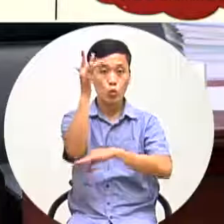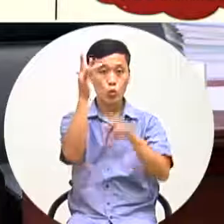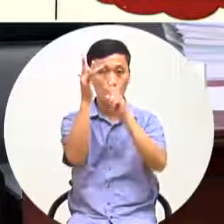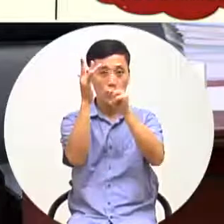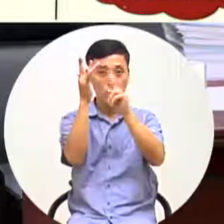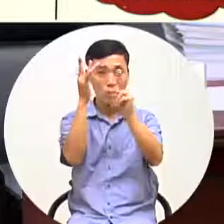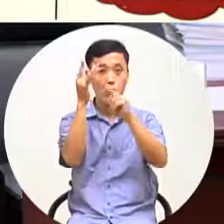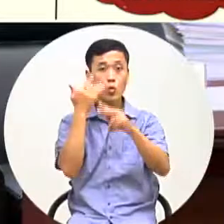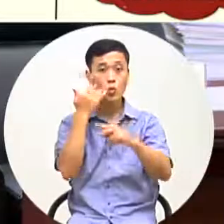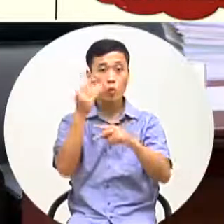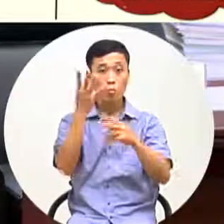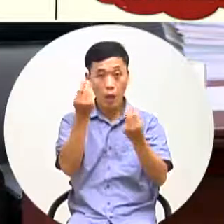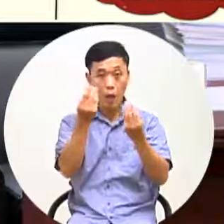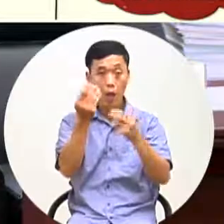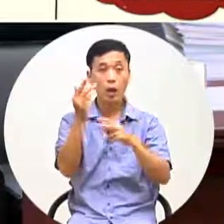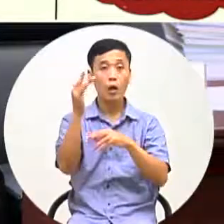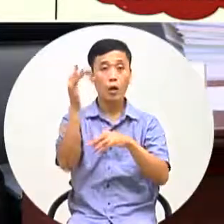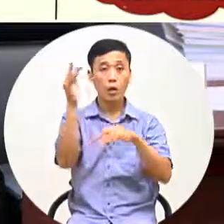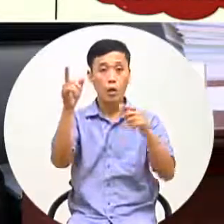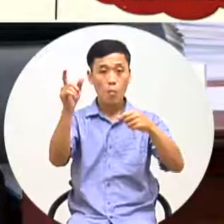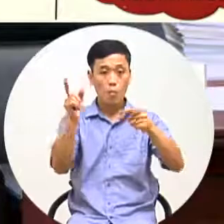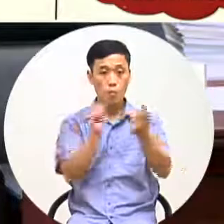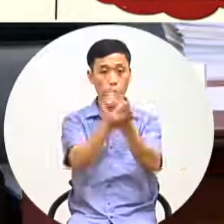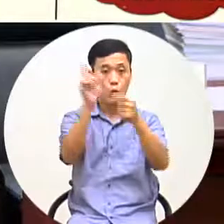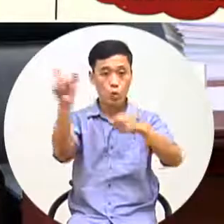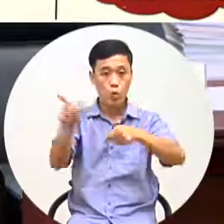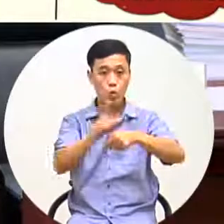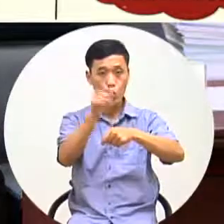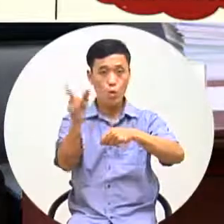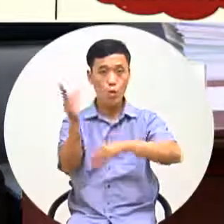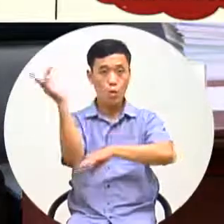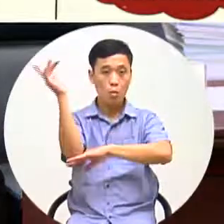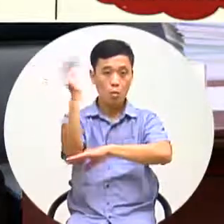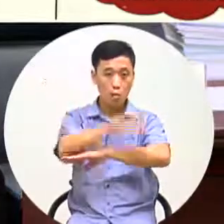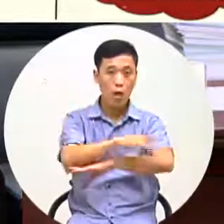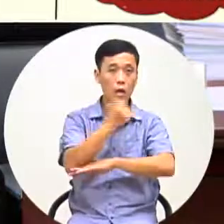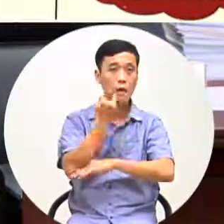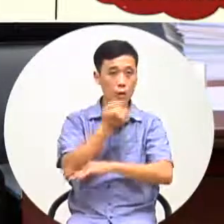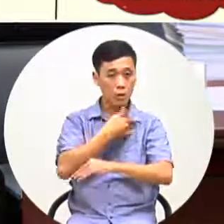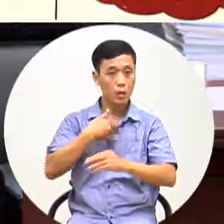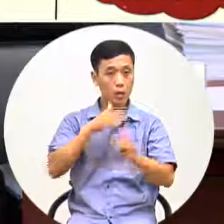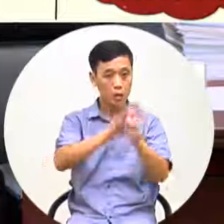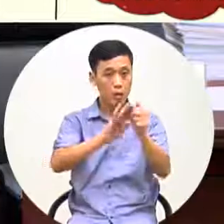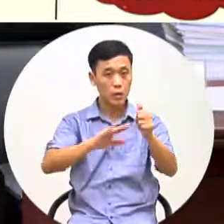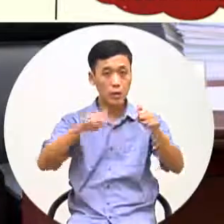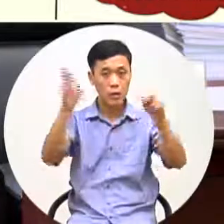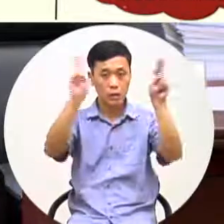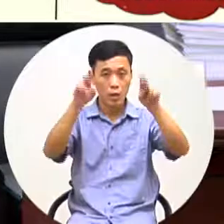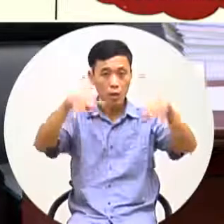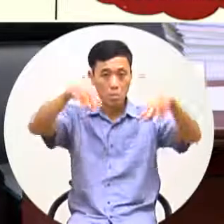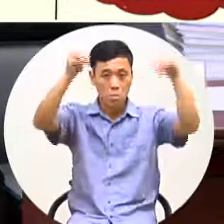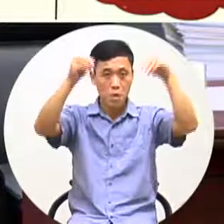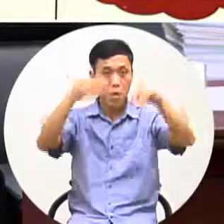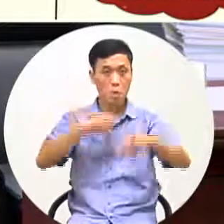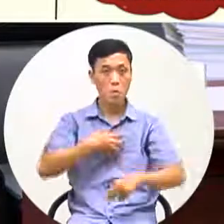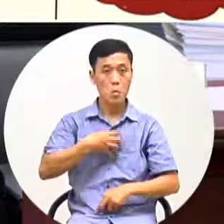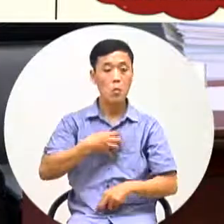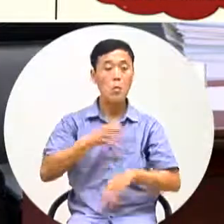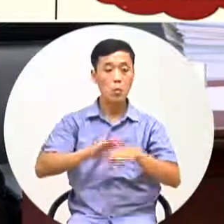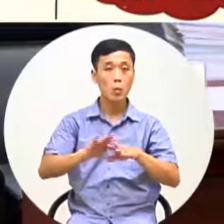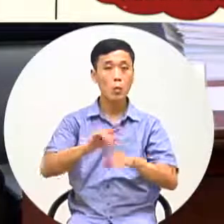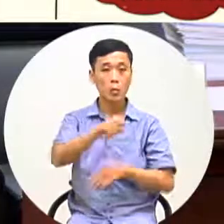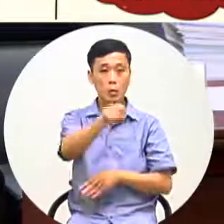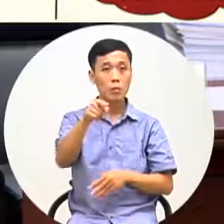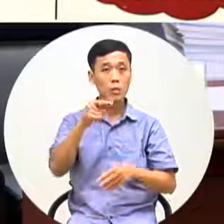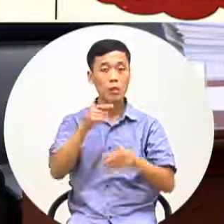到上面的这个电线，可能会造成一些停电的危险啊什么之类。他有很多的理由，他说他非得要这样修不可。